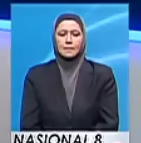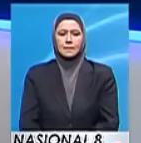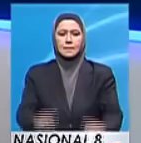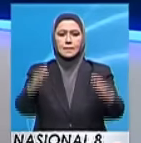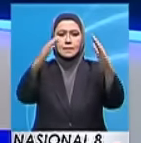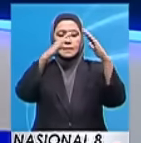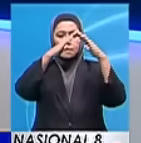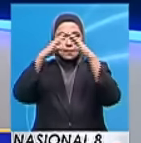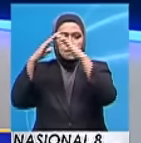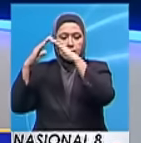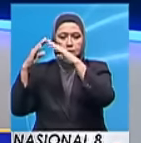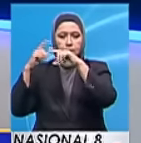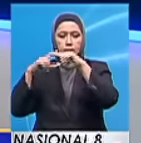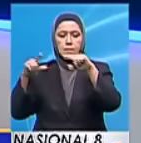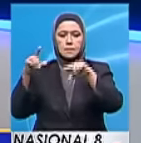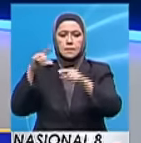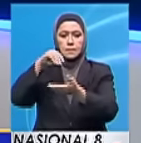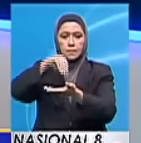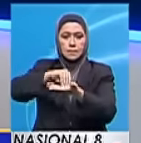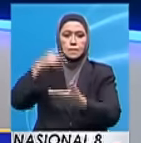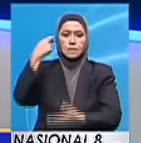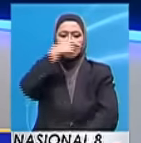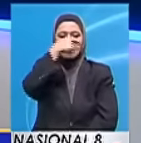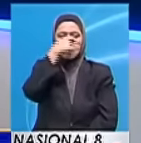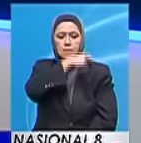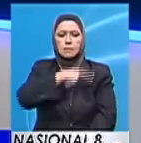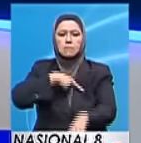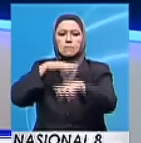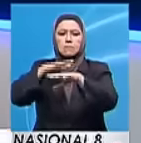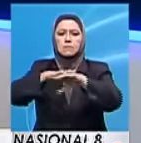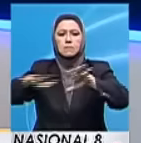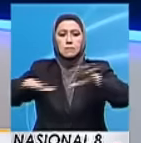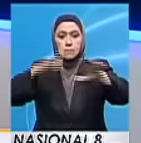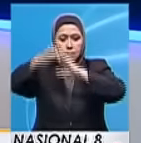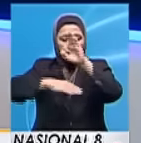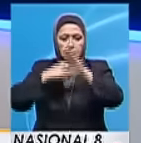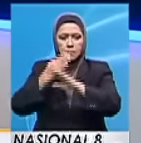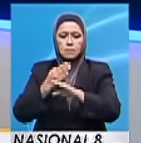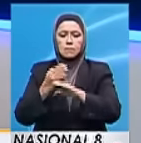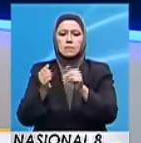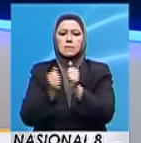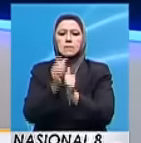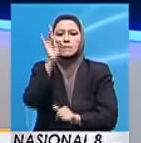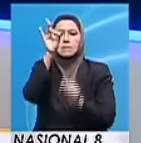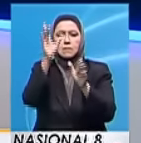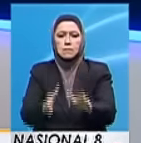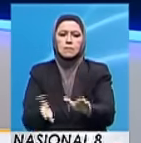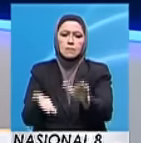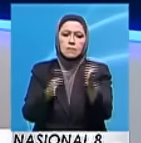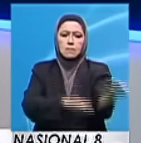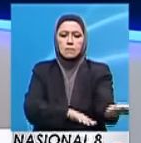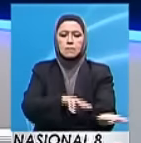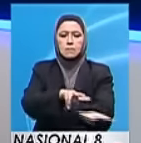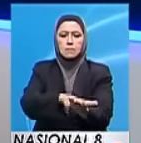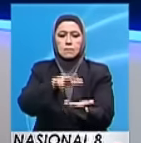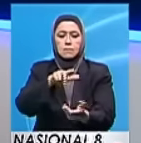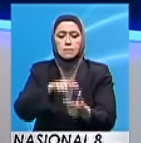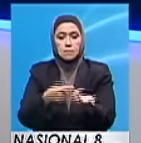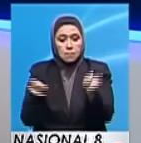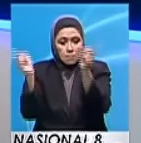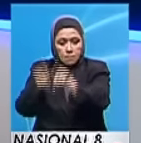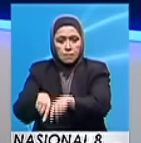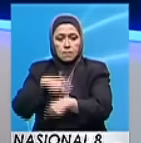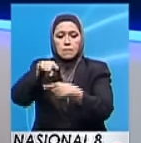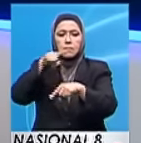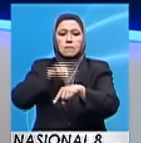Bandar Tainan Taiwan dilanda gempa bumi awal pagi tadi dengan lapan orang disahkan maut setakat ini tragedi itu berlaku ketika penduduk sedang